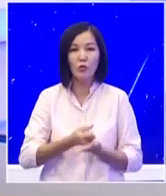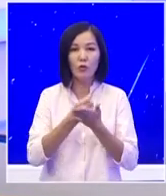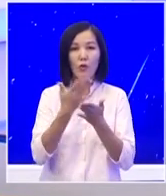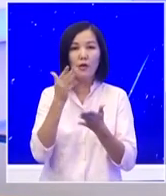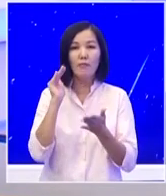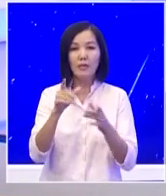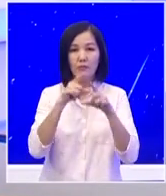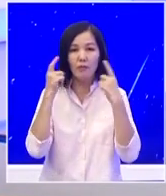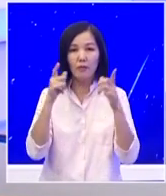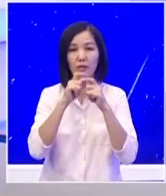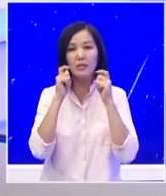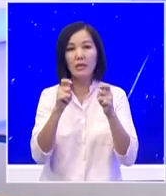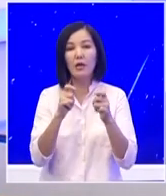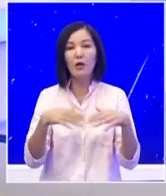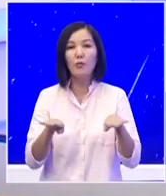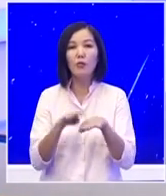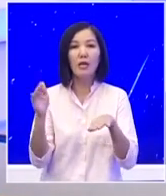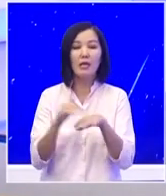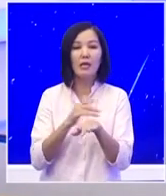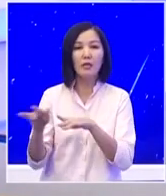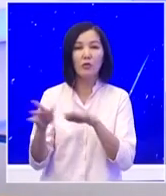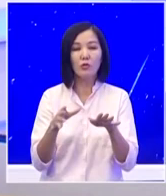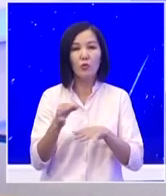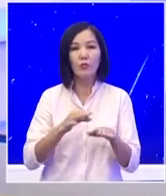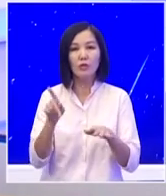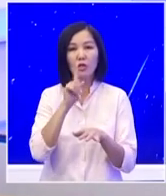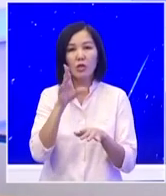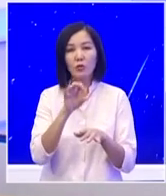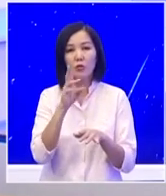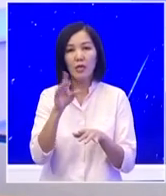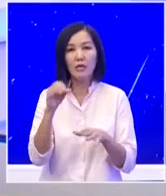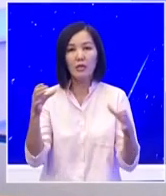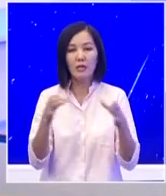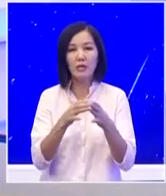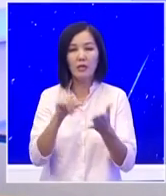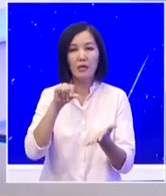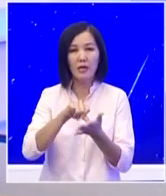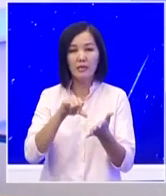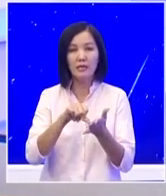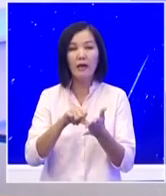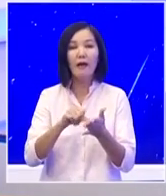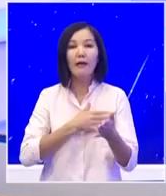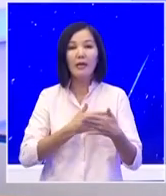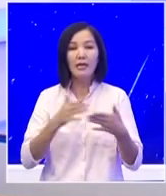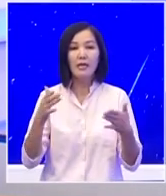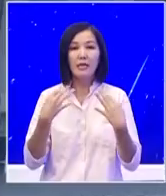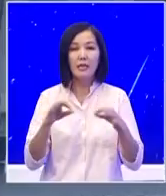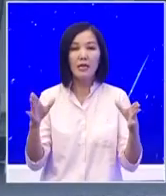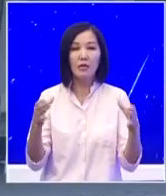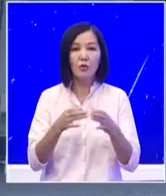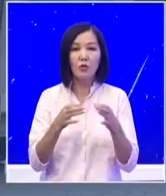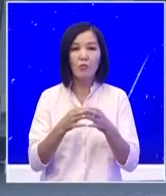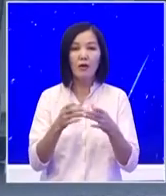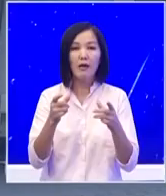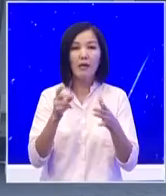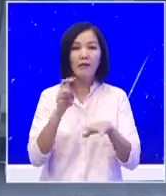бетперде сыйға тартылды. Мұндай игілікті іске облыстық Жас Отан жастар қанатының еріктілері мұрындық болды. Еріктілер тобы мұнан бұрында дәрігерлерге